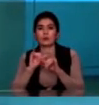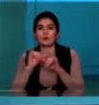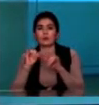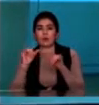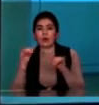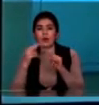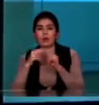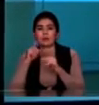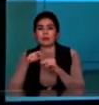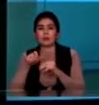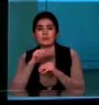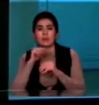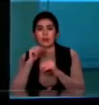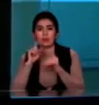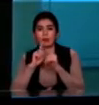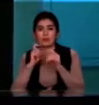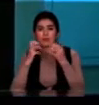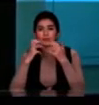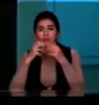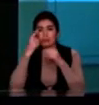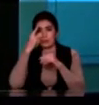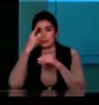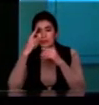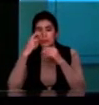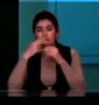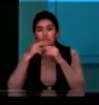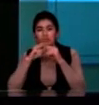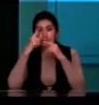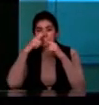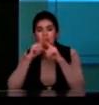файлов из сети интернет потребует много времени.